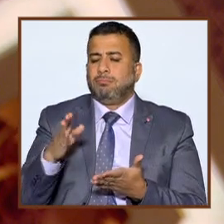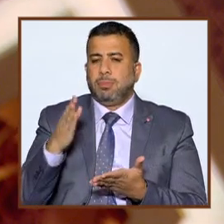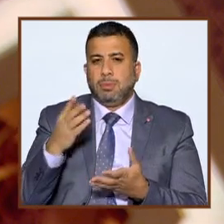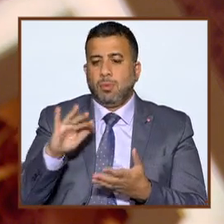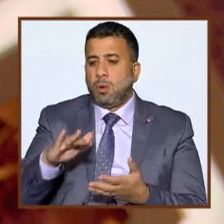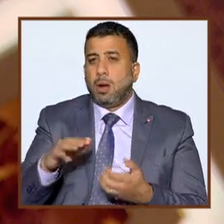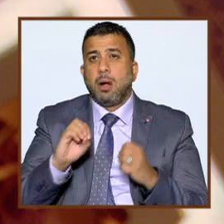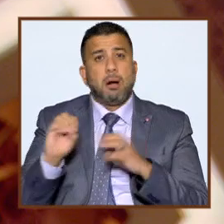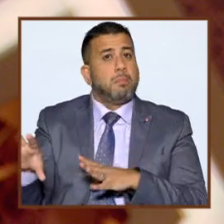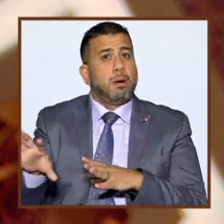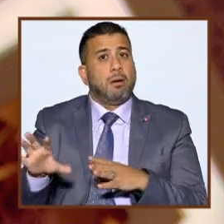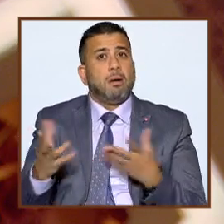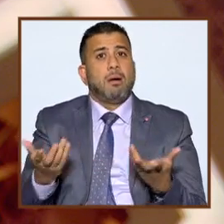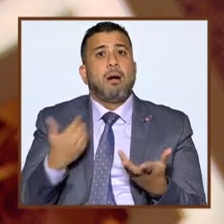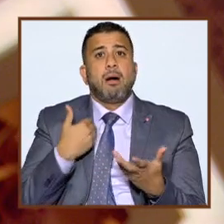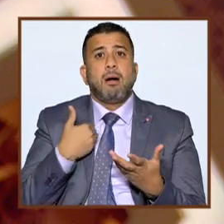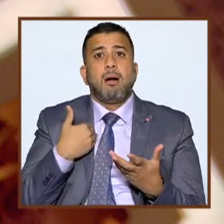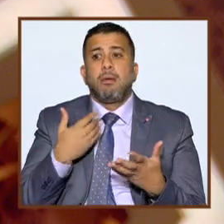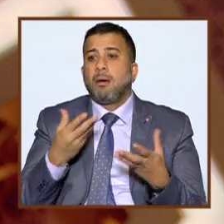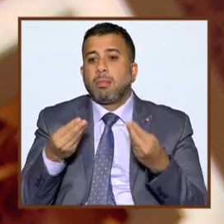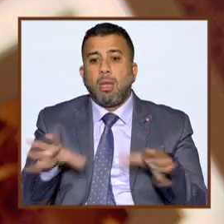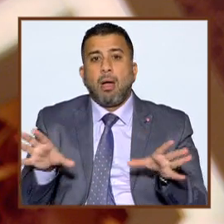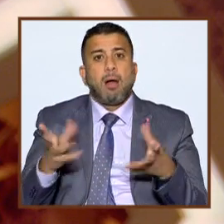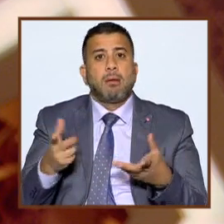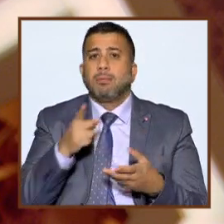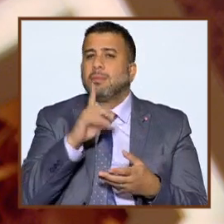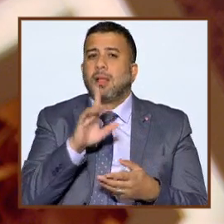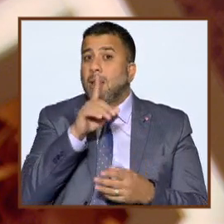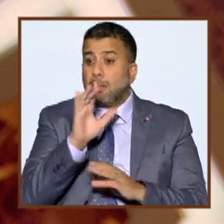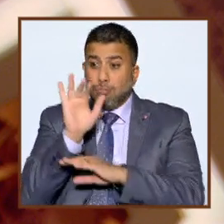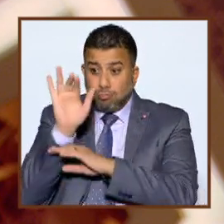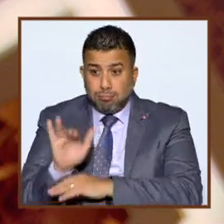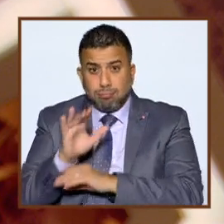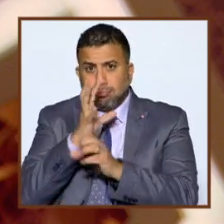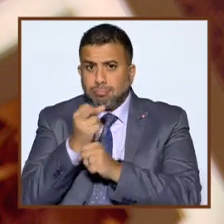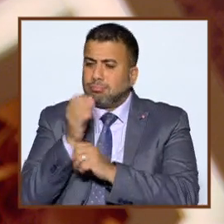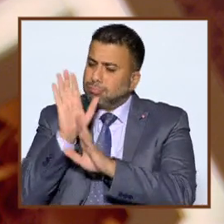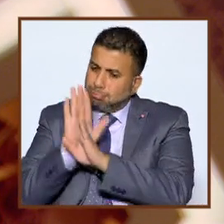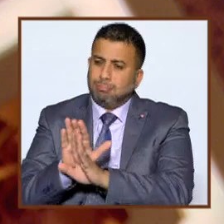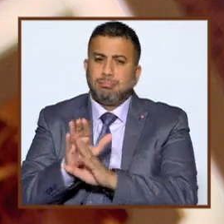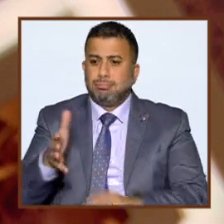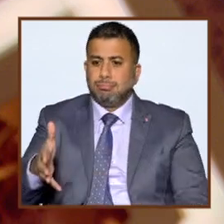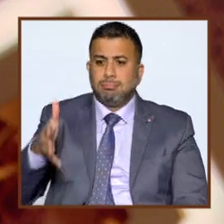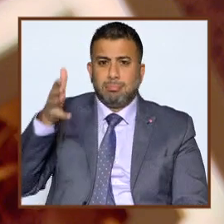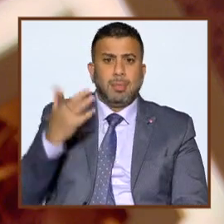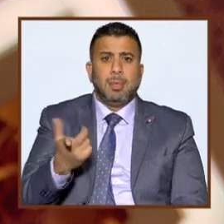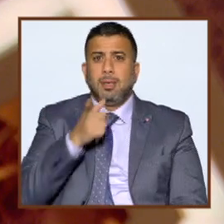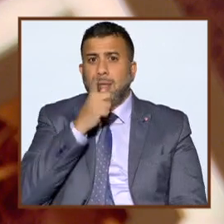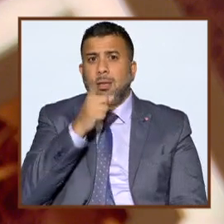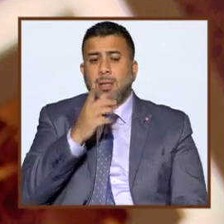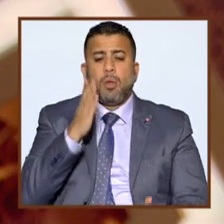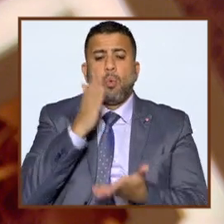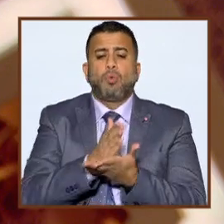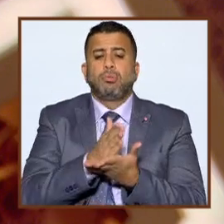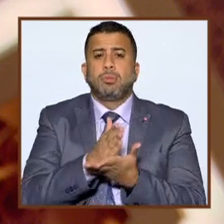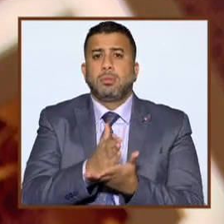الحمد فتح الله له باب خير عن طريقك أو عن طريق من تسألين بالنيابة عنهم، هذا الطفل الآن في وسط الطريق